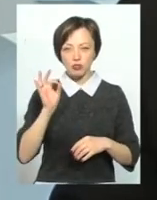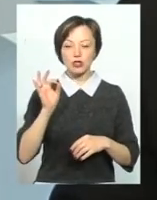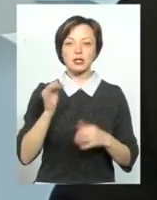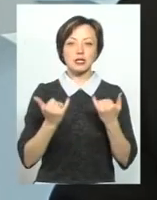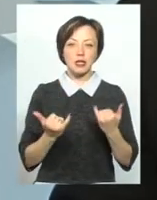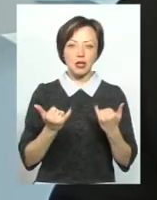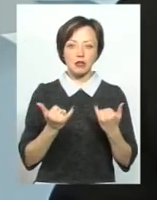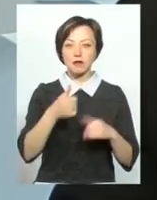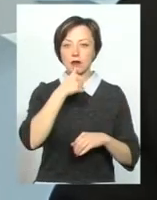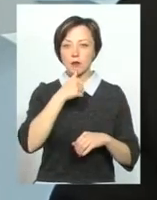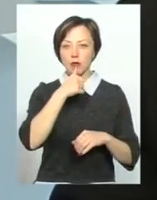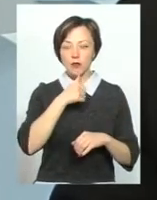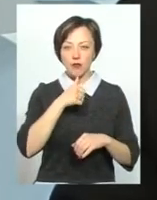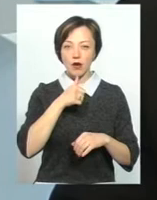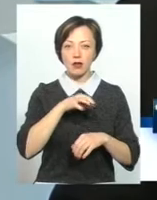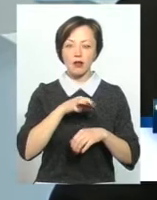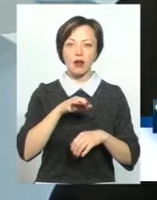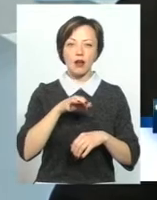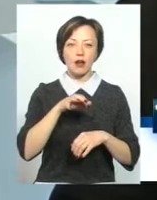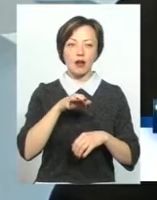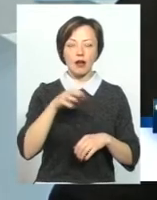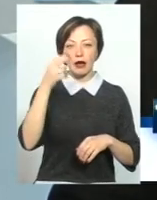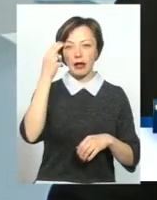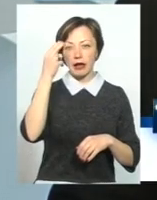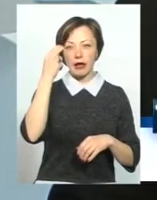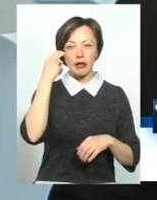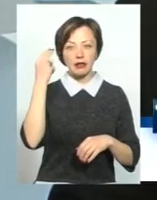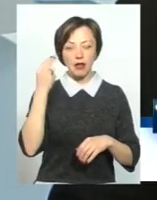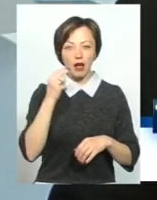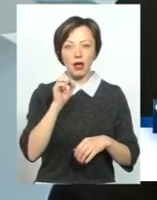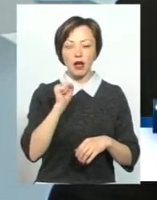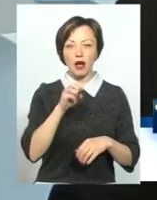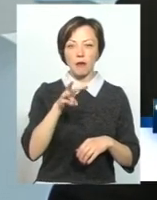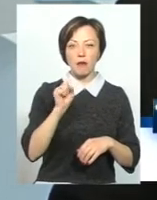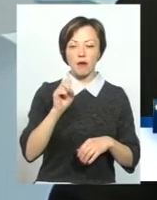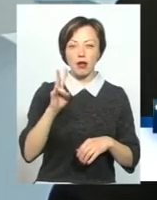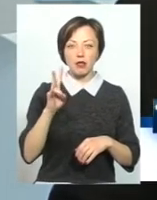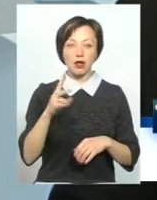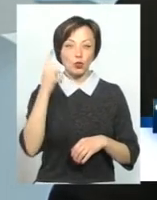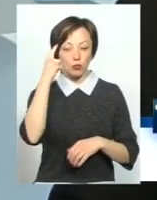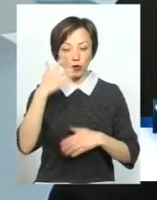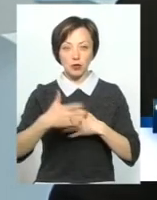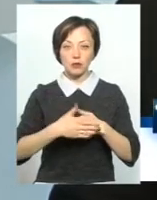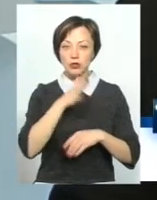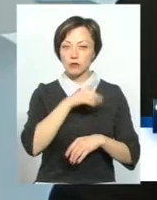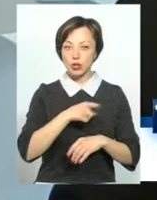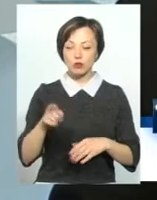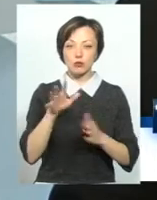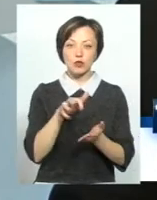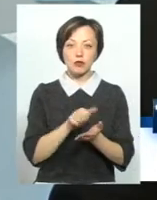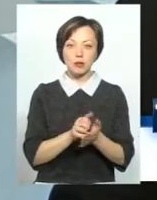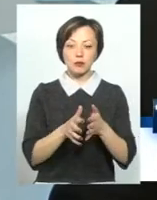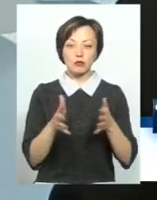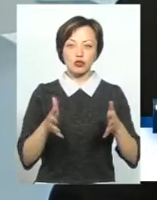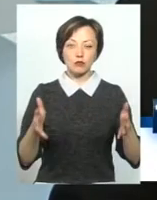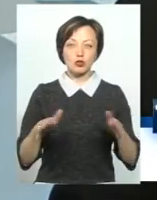зараз проходять випробування в Омані, Китаї, і я думаю, що найближчим часом вони будуть займати все більше і